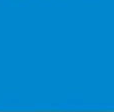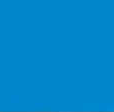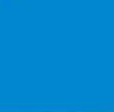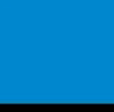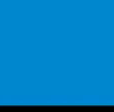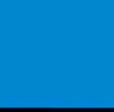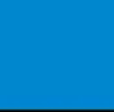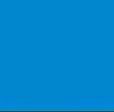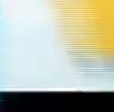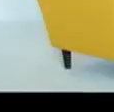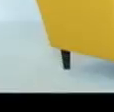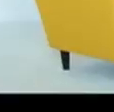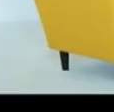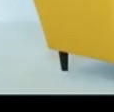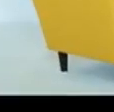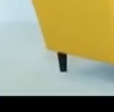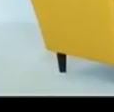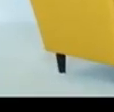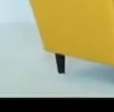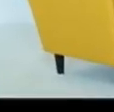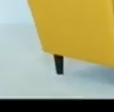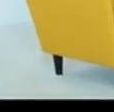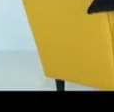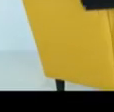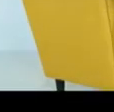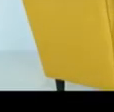ჰიპერმარკეტი გორგია წარმოგიდგენთ.